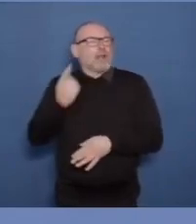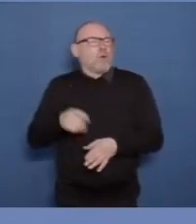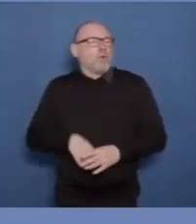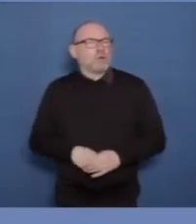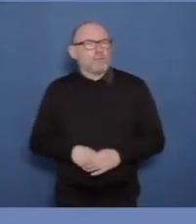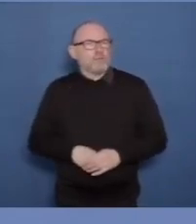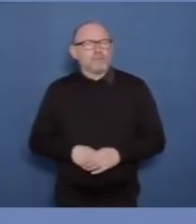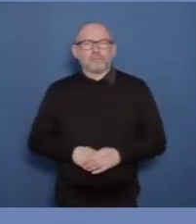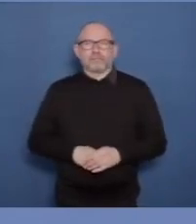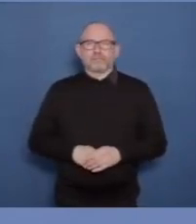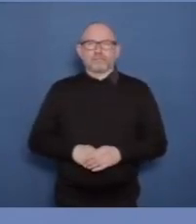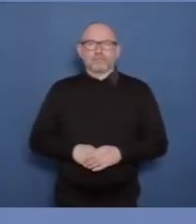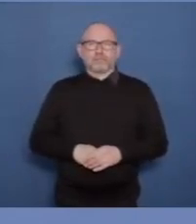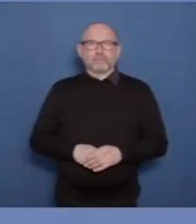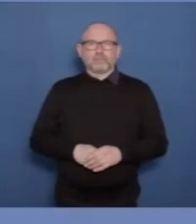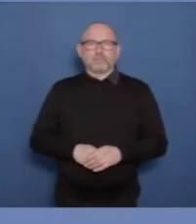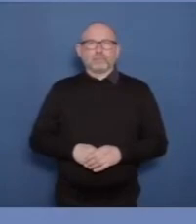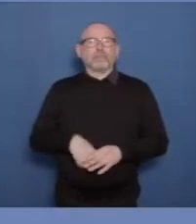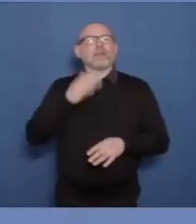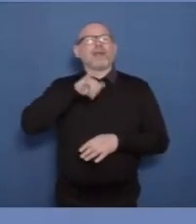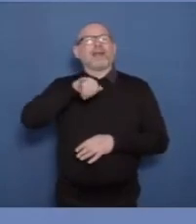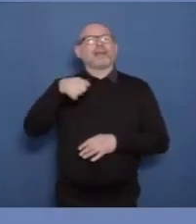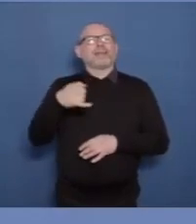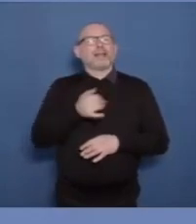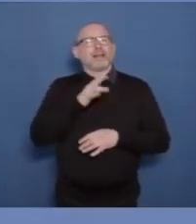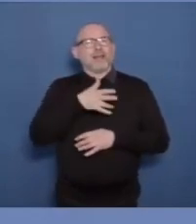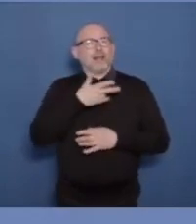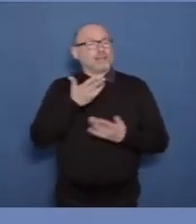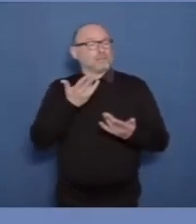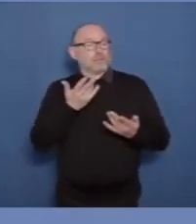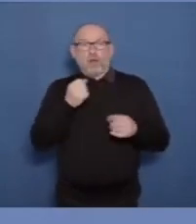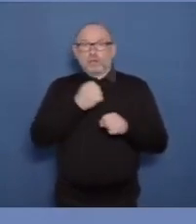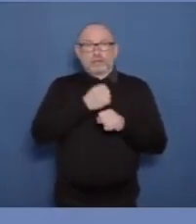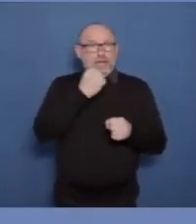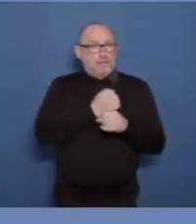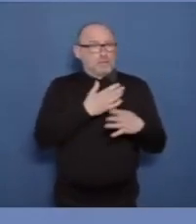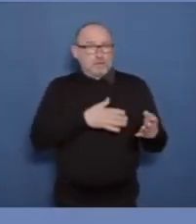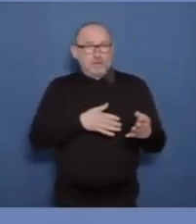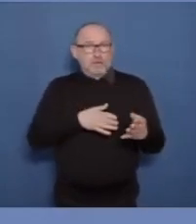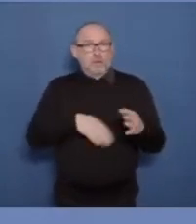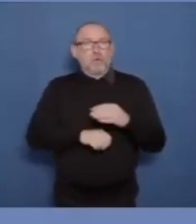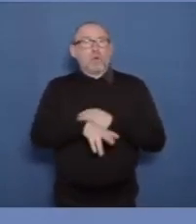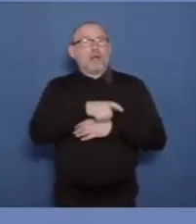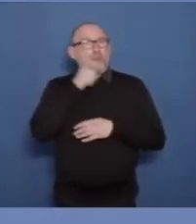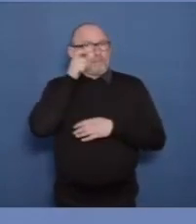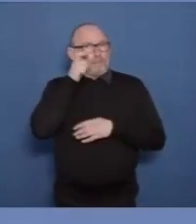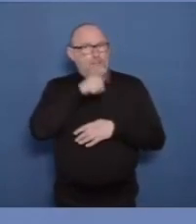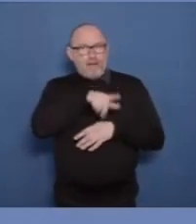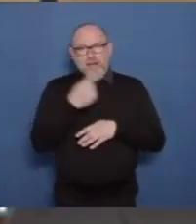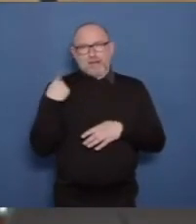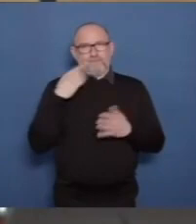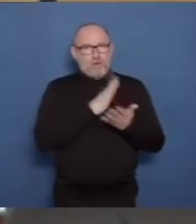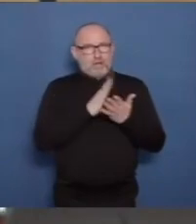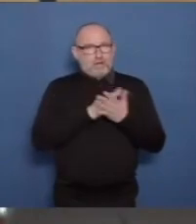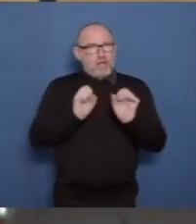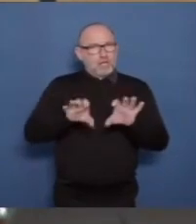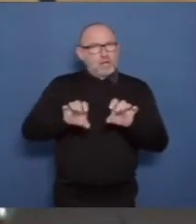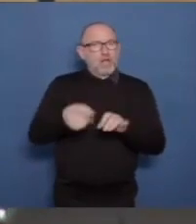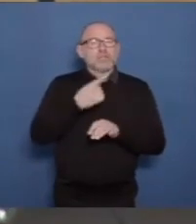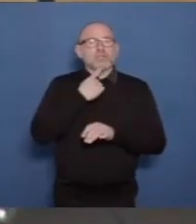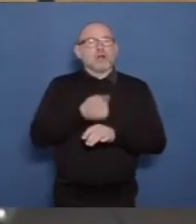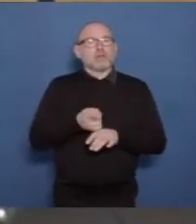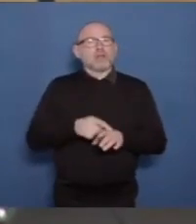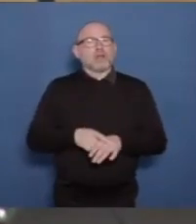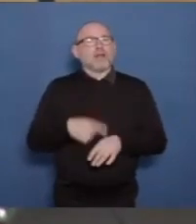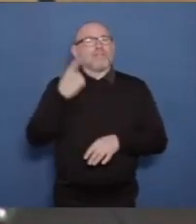Jessen. Frage geht an Herrn Seibert oder das Auswärtige Amt. US-Präsident Biden hat am Wochenende erklärt wörtlich, wir glauben,